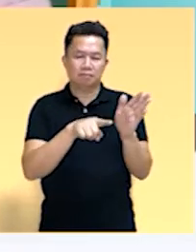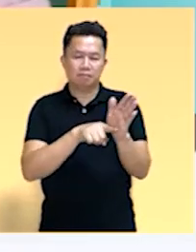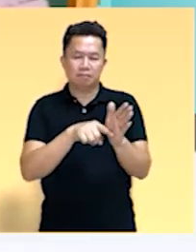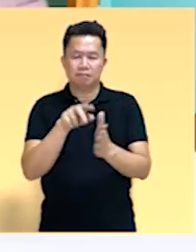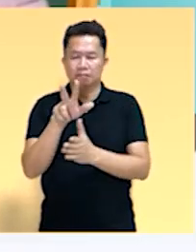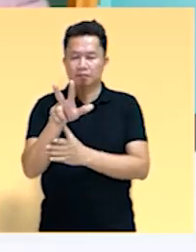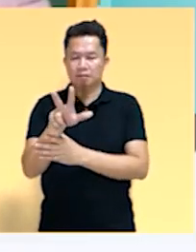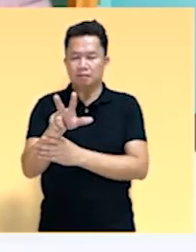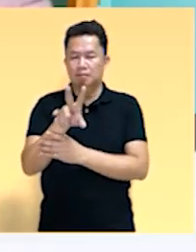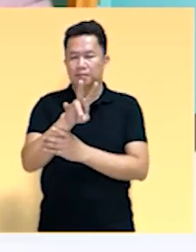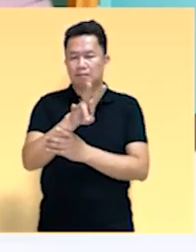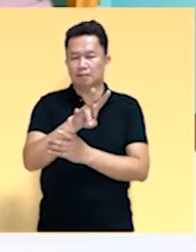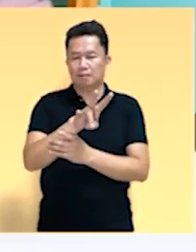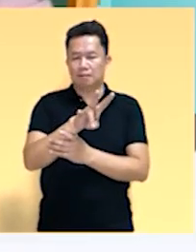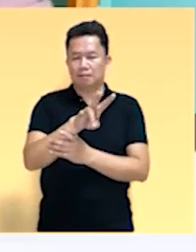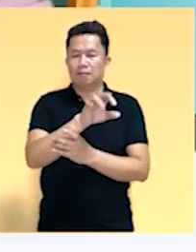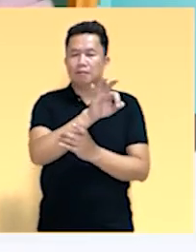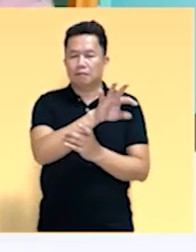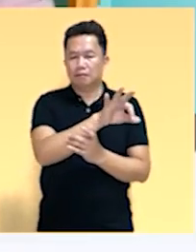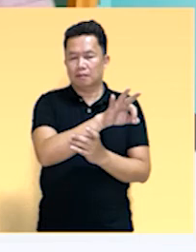5,432 minus